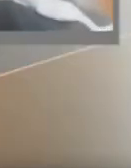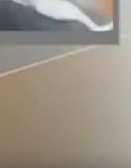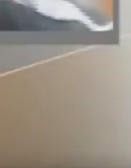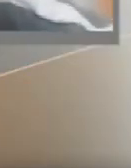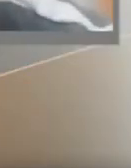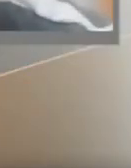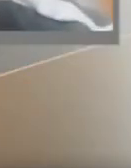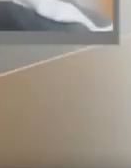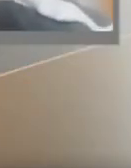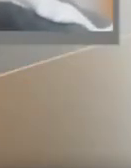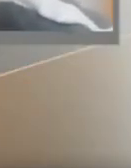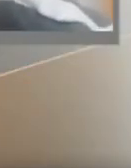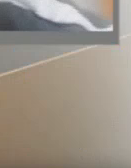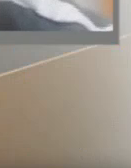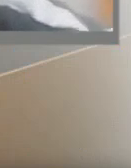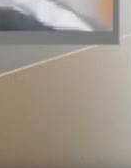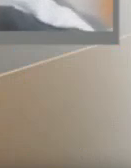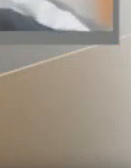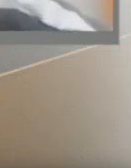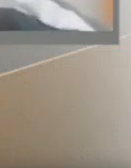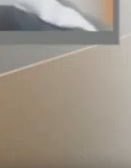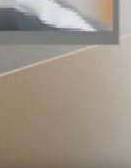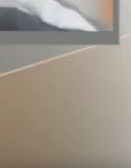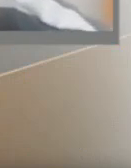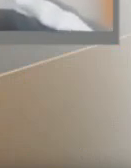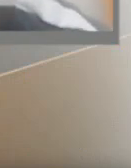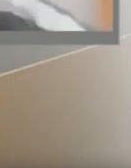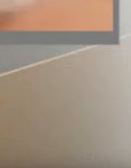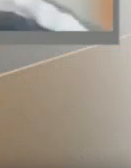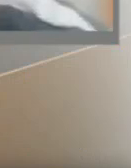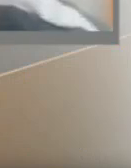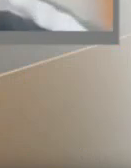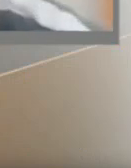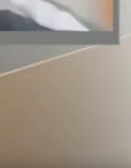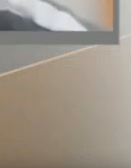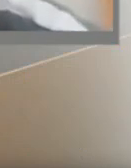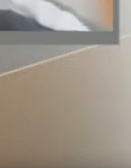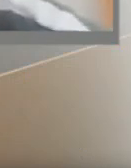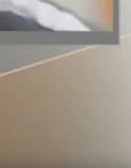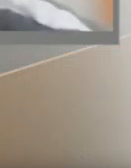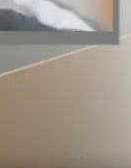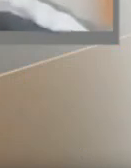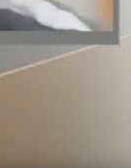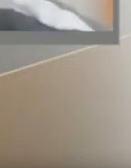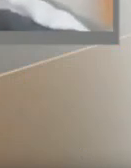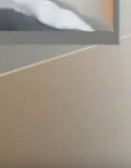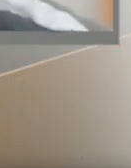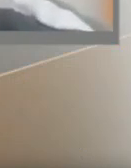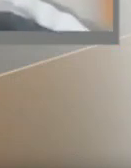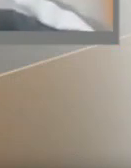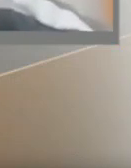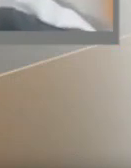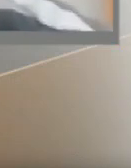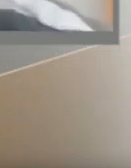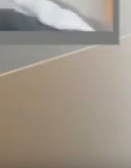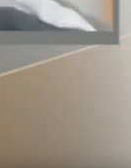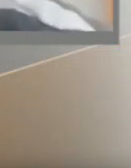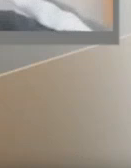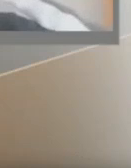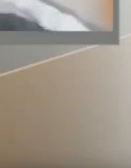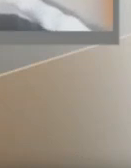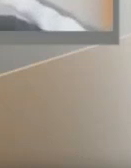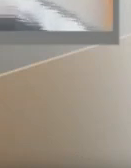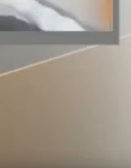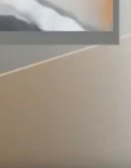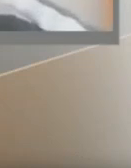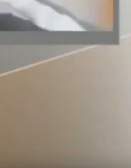Pero wala, hindi ko yung kilala po, sir. Pero yung nag-i-inbox lang po. Pero nareplyan ko lang po, sir. Tapos hindi na po nagtagal. Hindi naman po ako naging